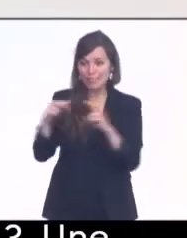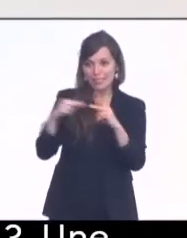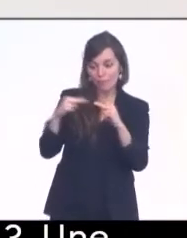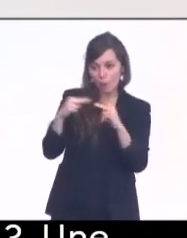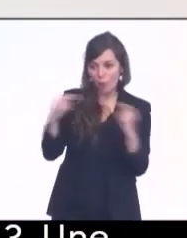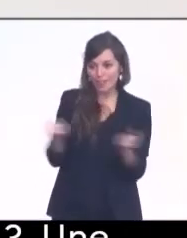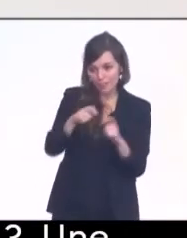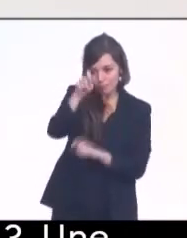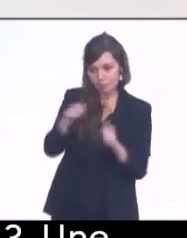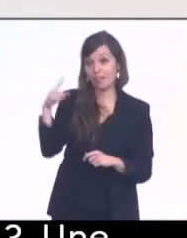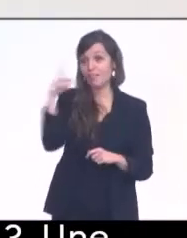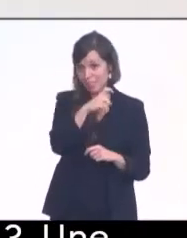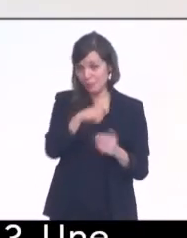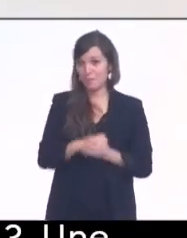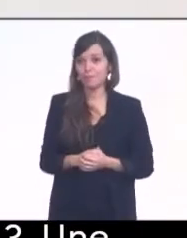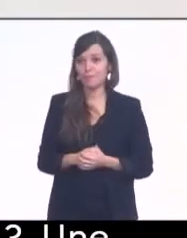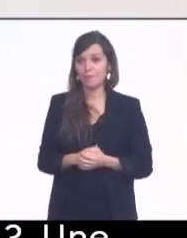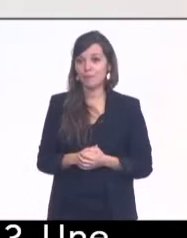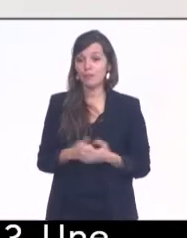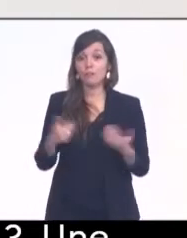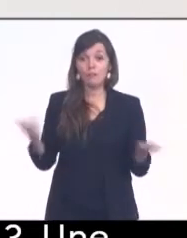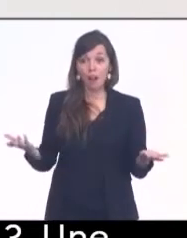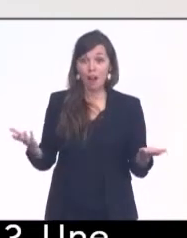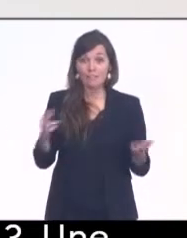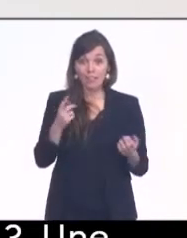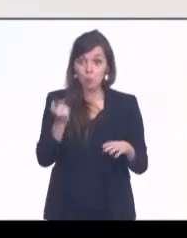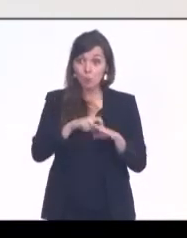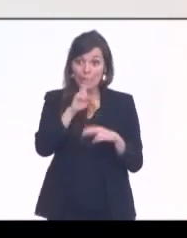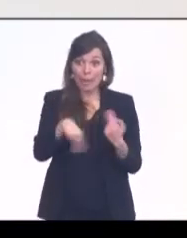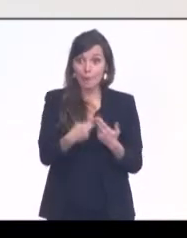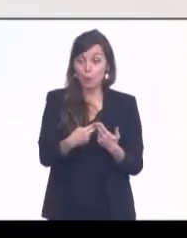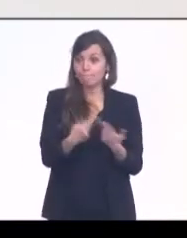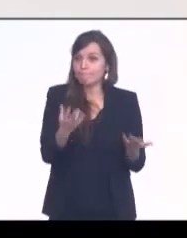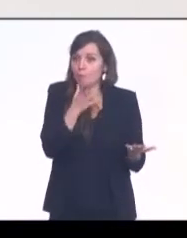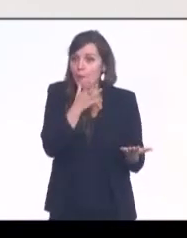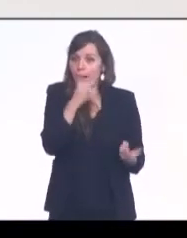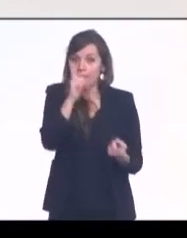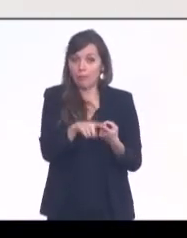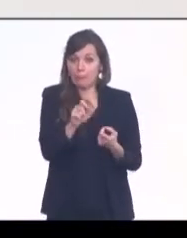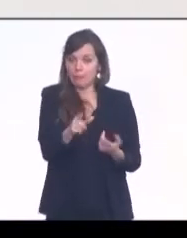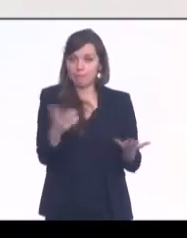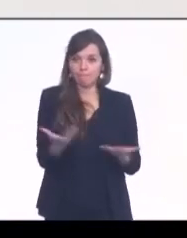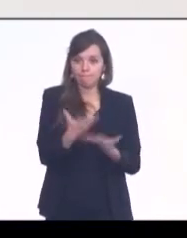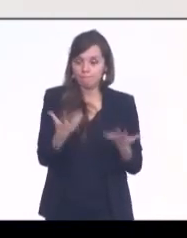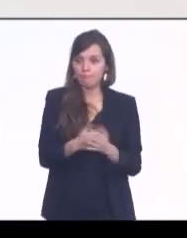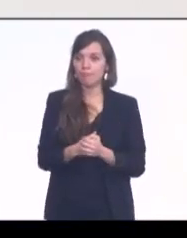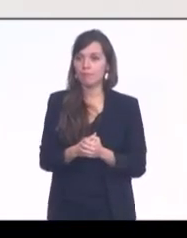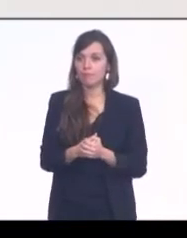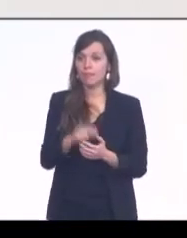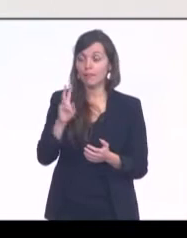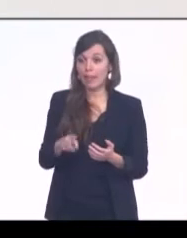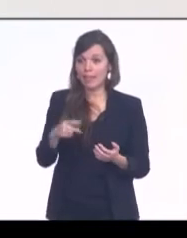Donc, aujourd'hui, je n'ai pas de réponse à vous donner sur ce sujet particulier. On a des grosses